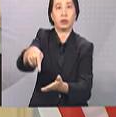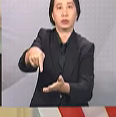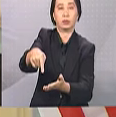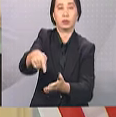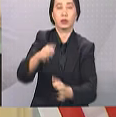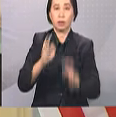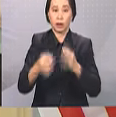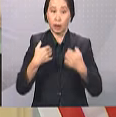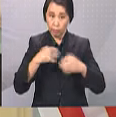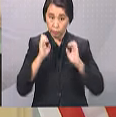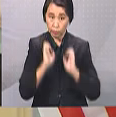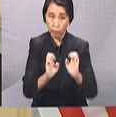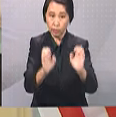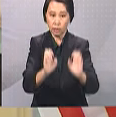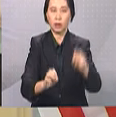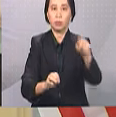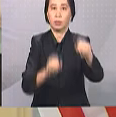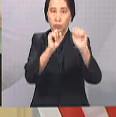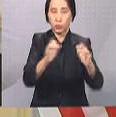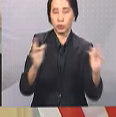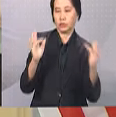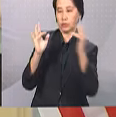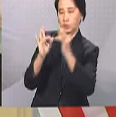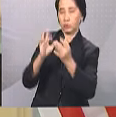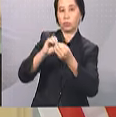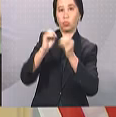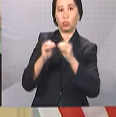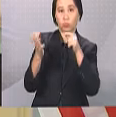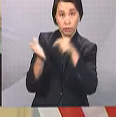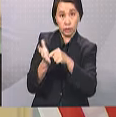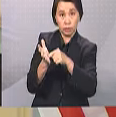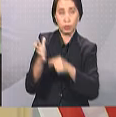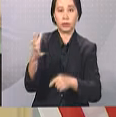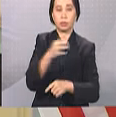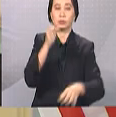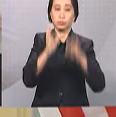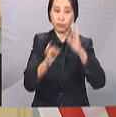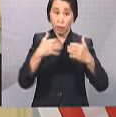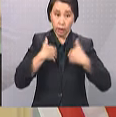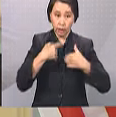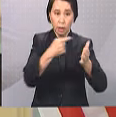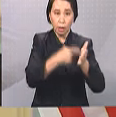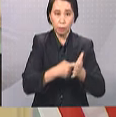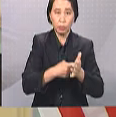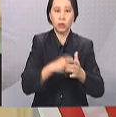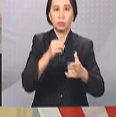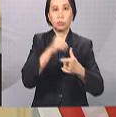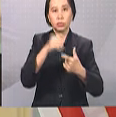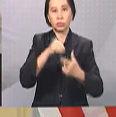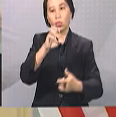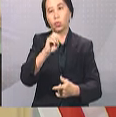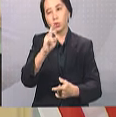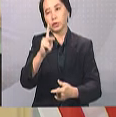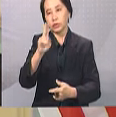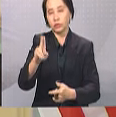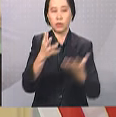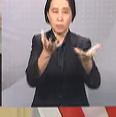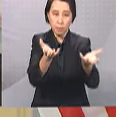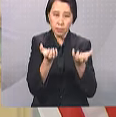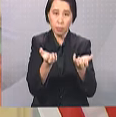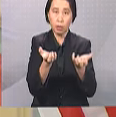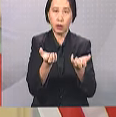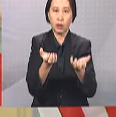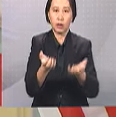ada kecemasan, mereka juga boleh menghubungi talian ini. Malah jika ada keperluan seperti OKU dan sebagainya yang